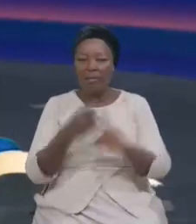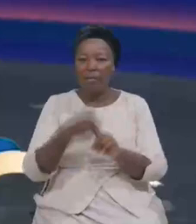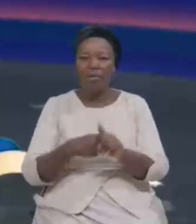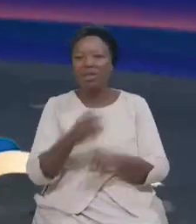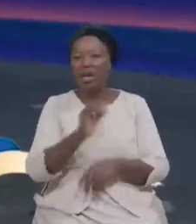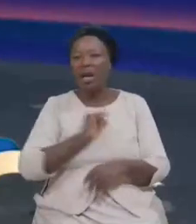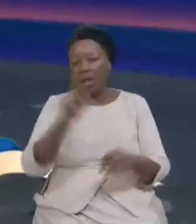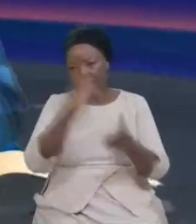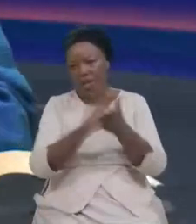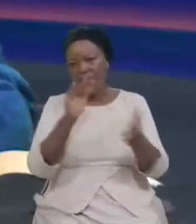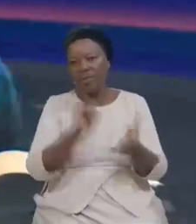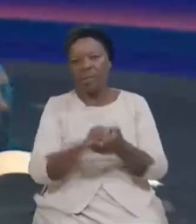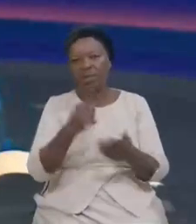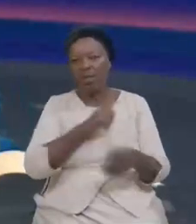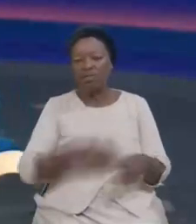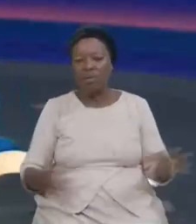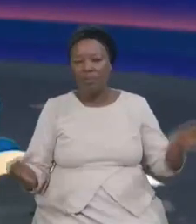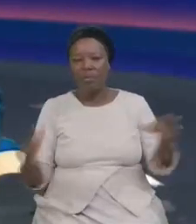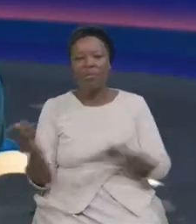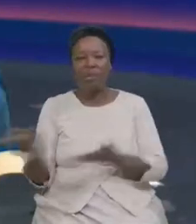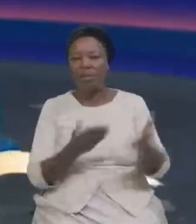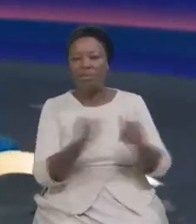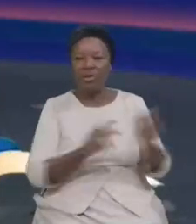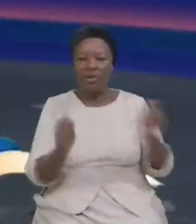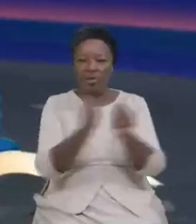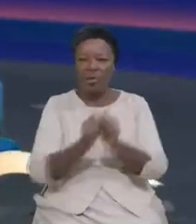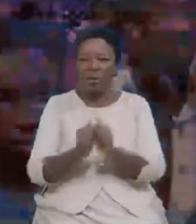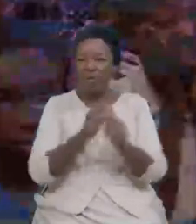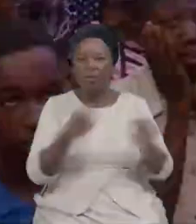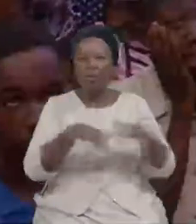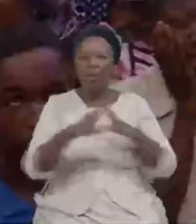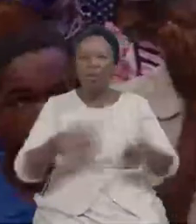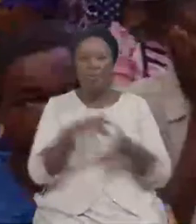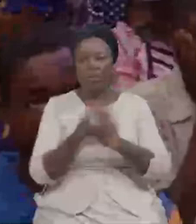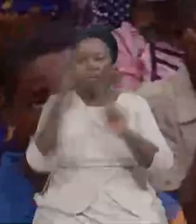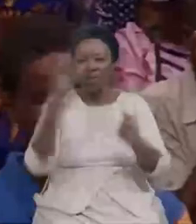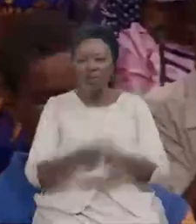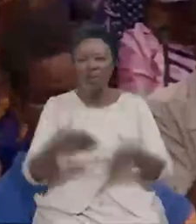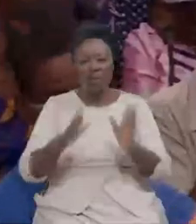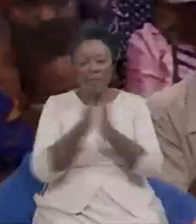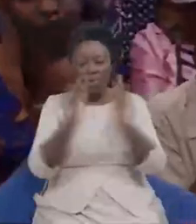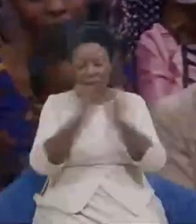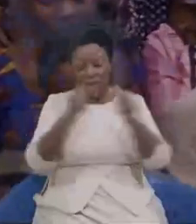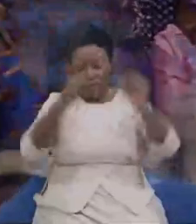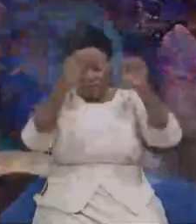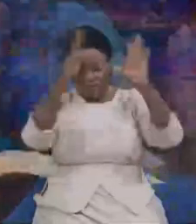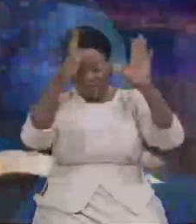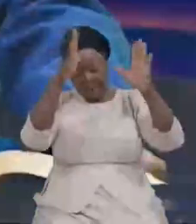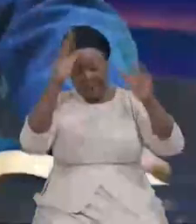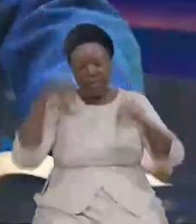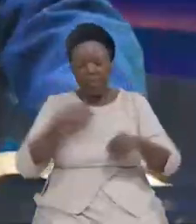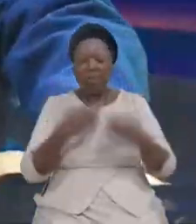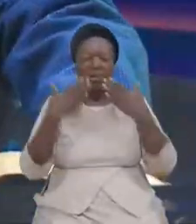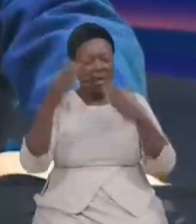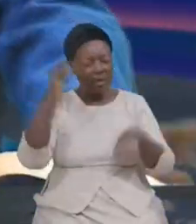tout rassembler et envoyer dans ta vie au nom de Jésus. Prions ensemble. Père, nous te remercions en ce moment, nous